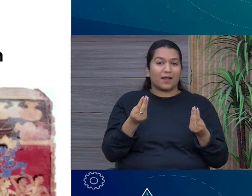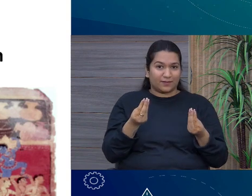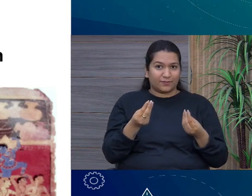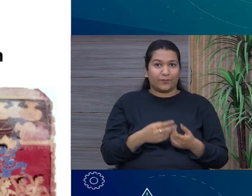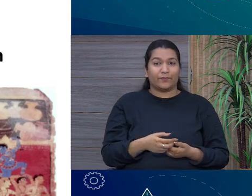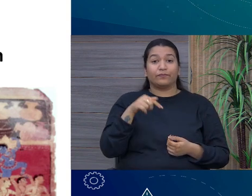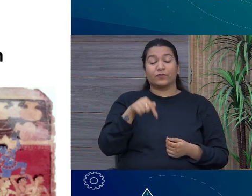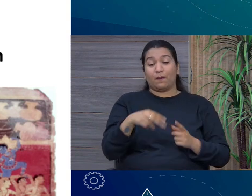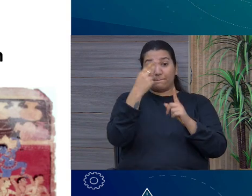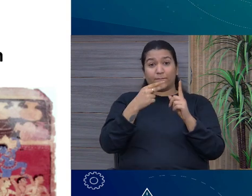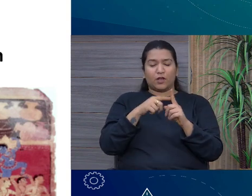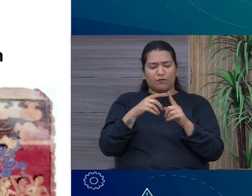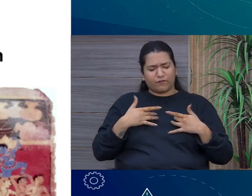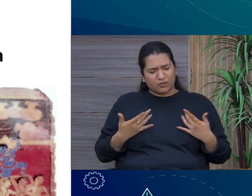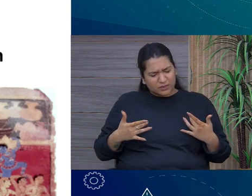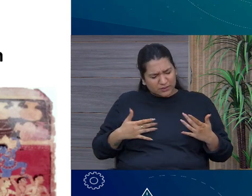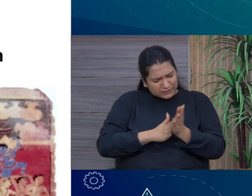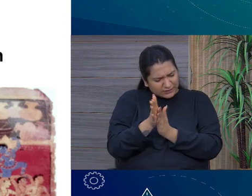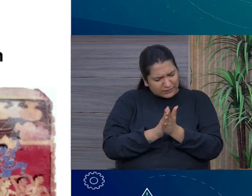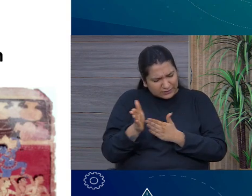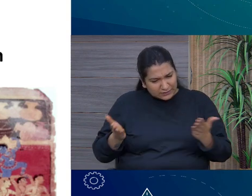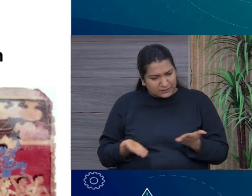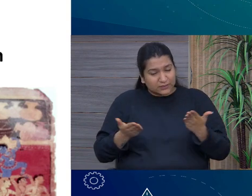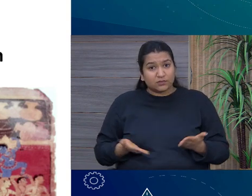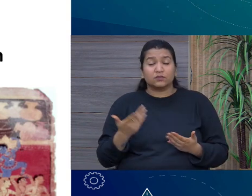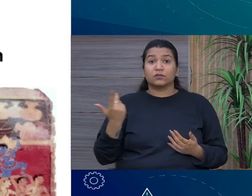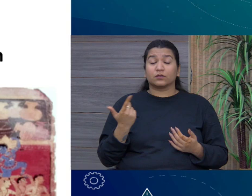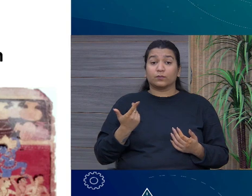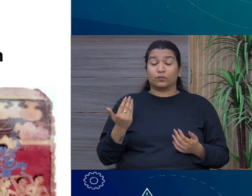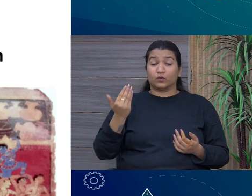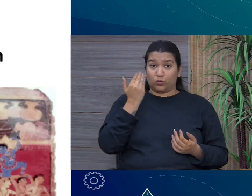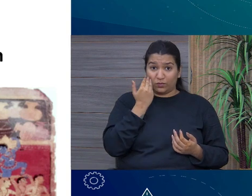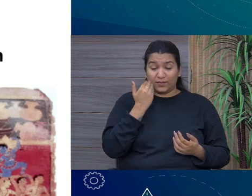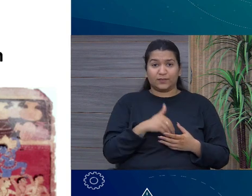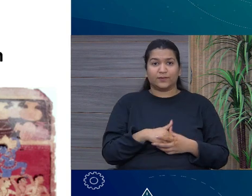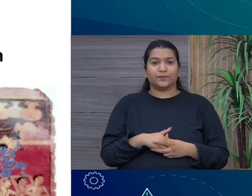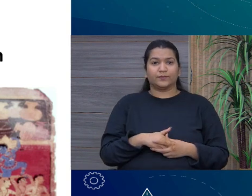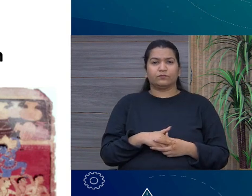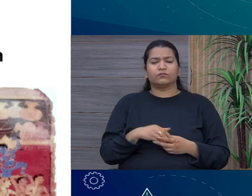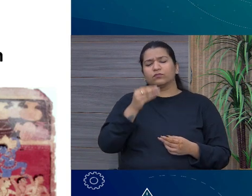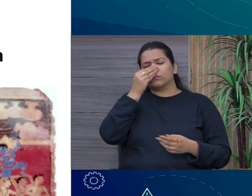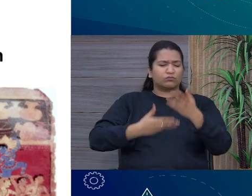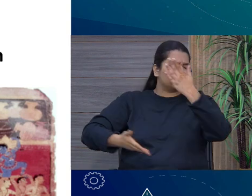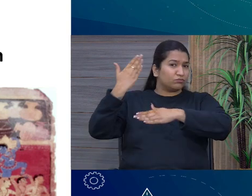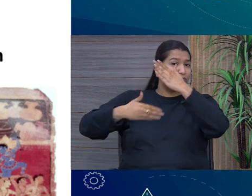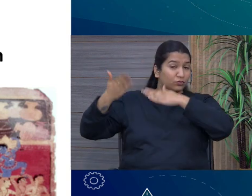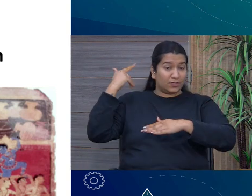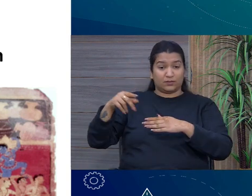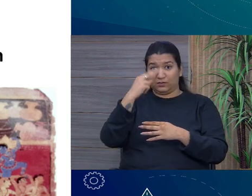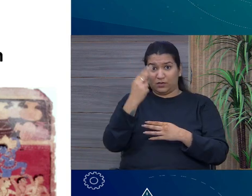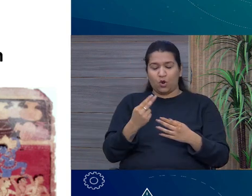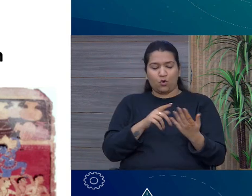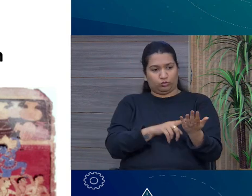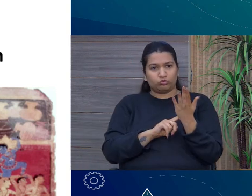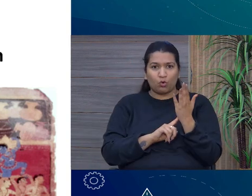पेंटिंग्स से सबसे ज़्यादा मोटिवेशन मुझे लगता है ये मिलना चाहिए सभी को कि जैसे हमारे पुरानों की चीज़ों को हमने रिप्रेजेंट किया